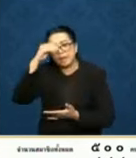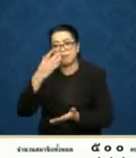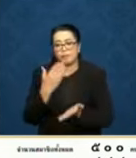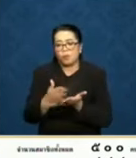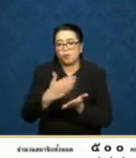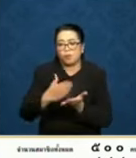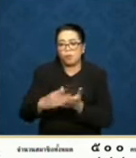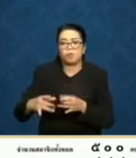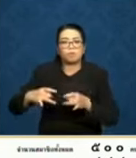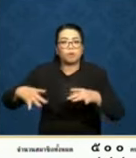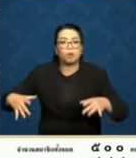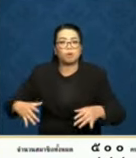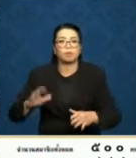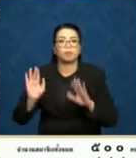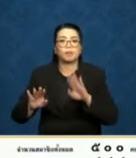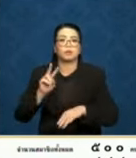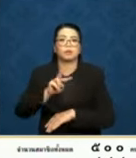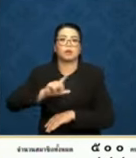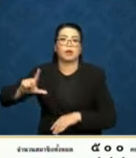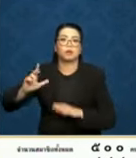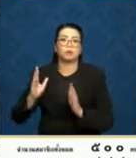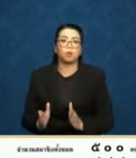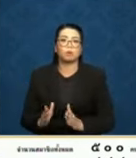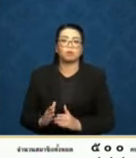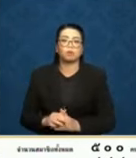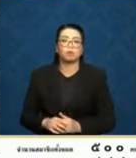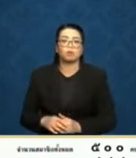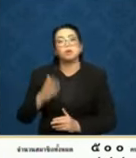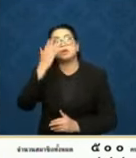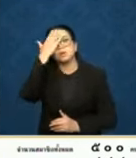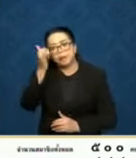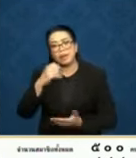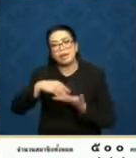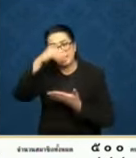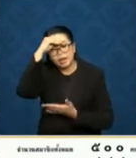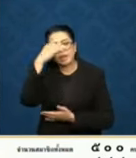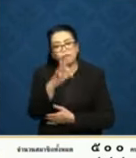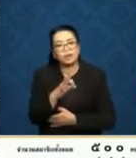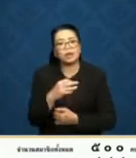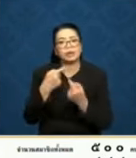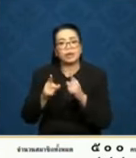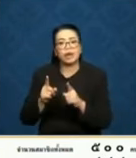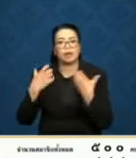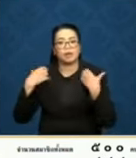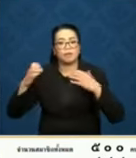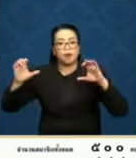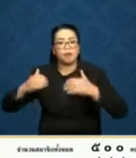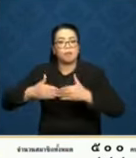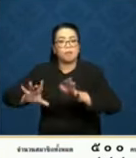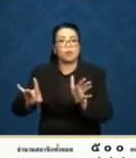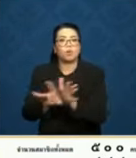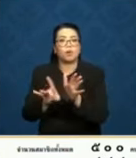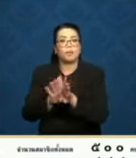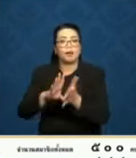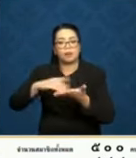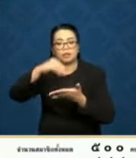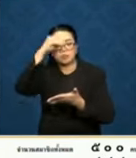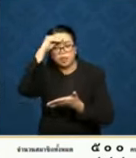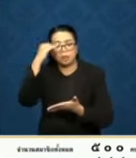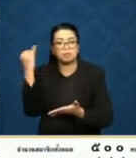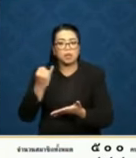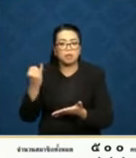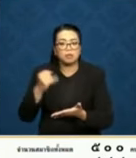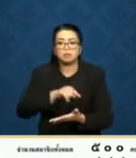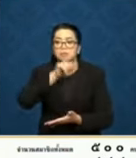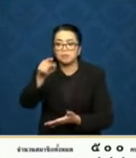ดชำละนี่อีก 2 ล้านกวคนละครัทำไมเรีนฟีแล้ว รัฐบาลยังปล่อยให้คุภาพทางการศึษาไป